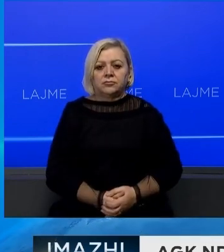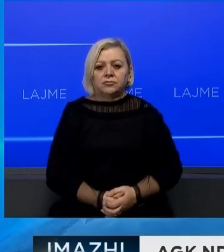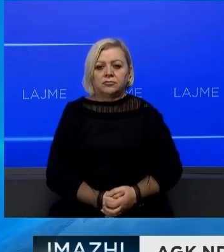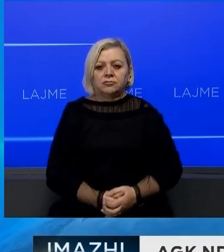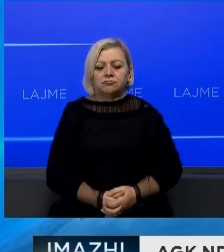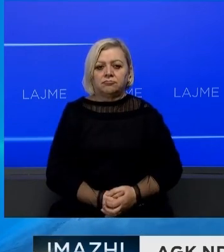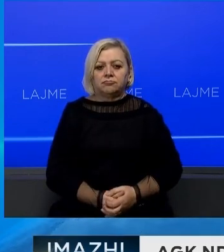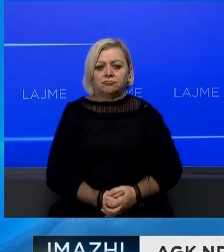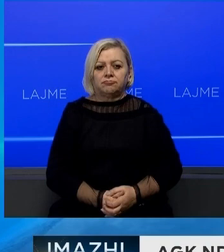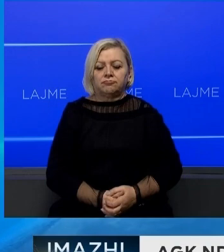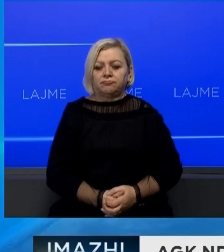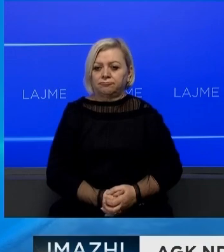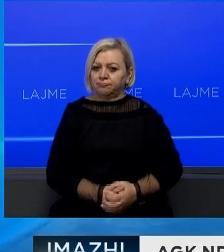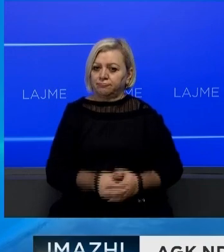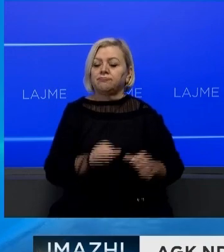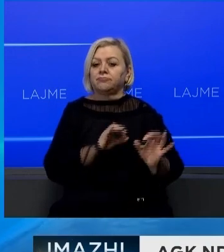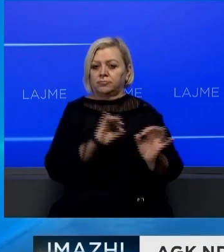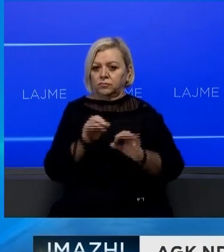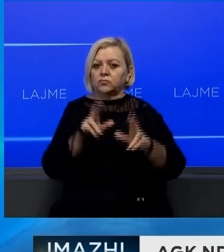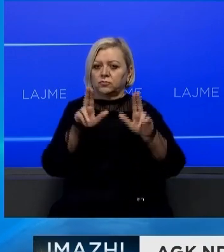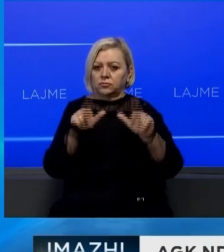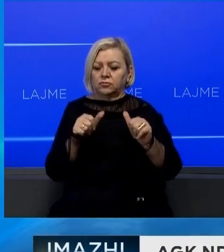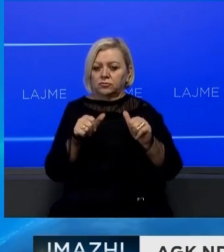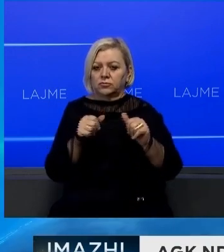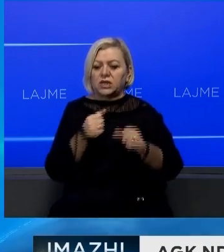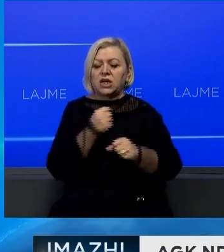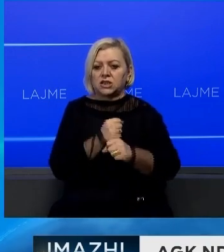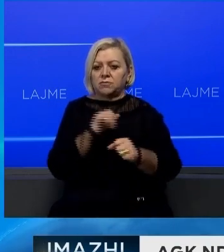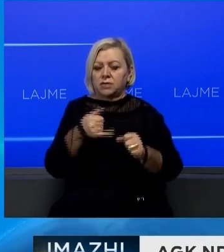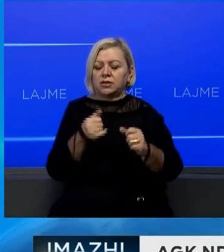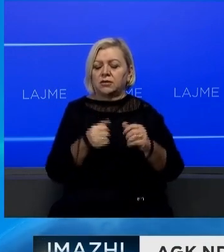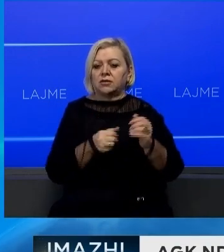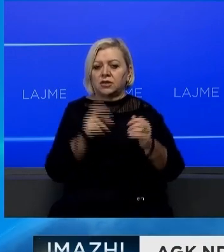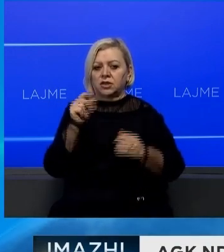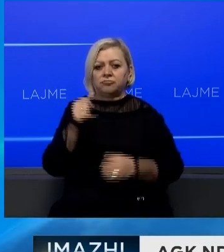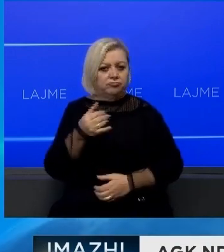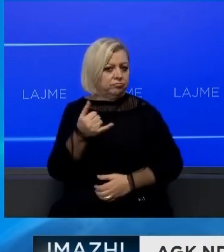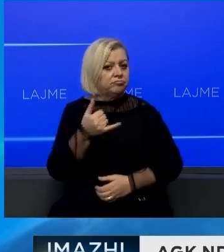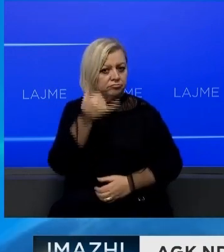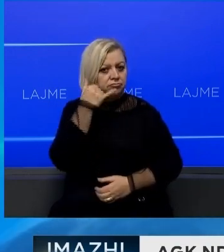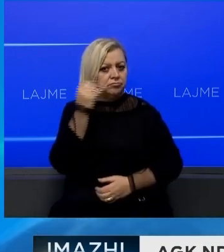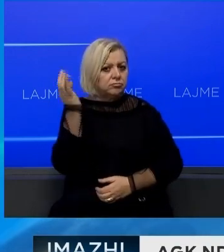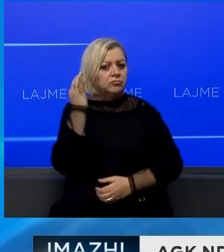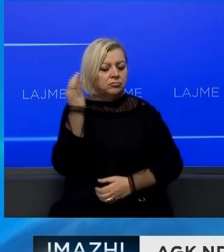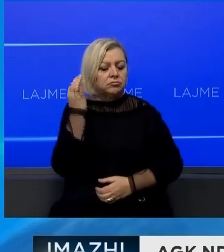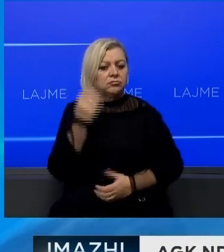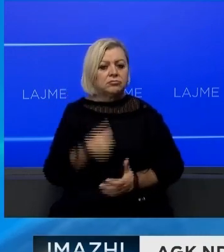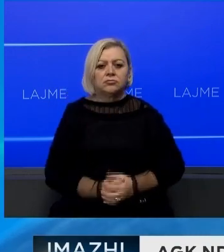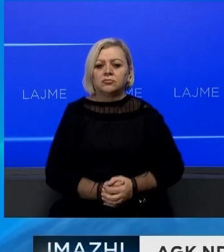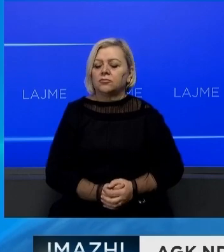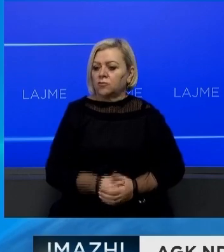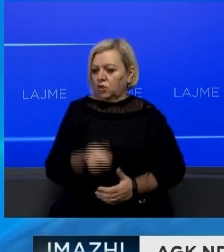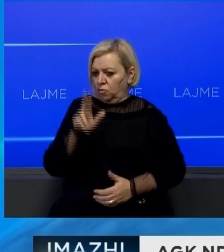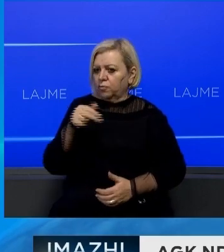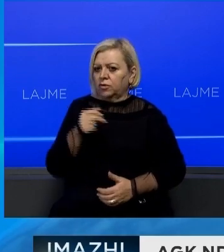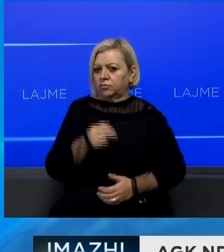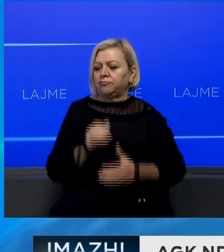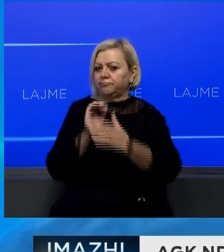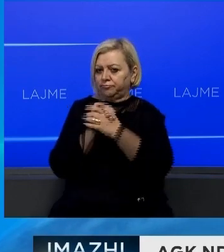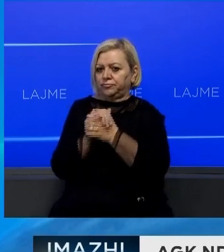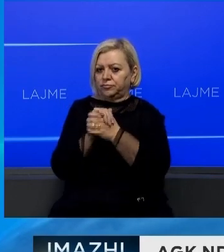Nga rëqia më thonë, stashmë e kemi zotin Gjemal Reqa në linjë të drejtë për drejtë. Zotin Reqa, po që se po dëgjohemi? Po, Genta,